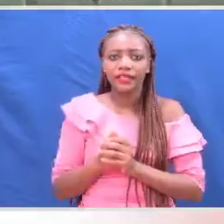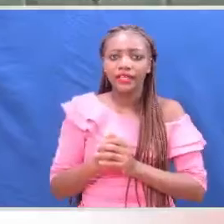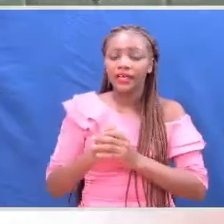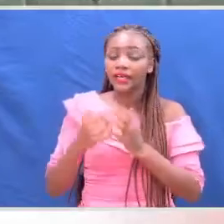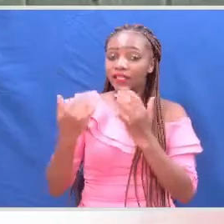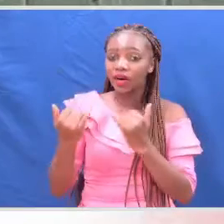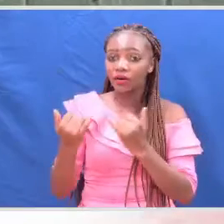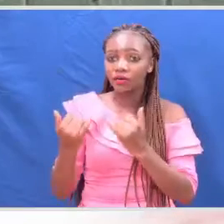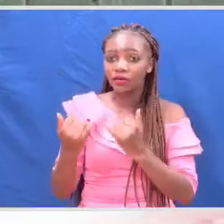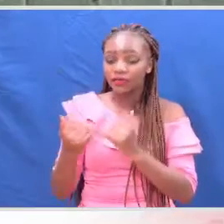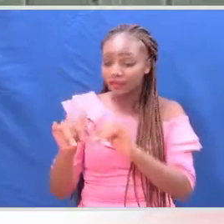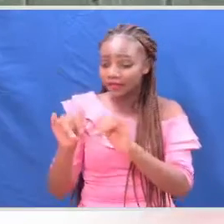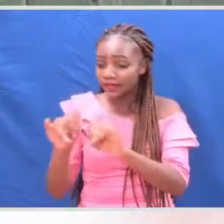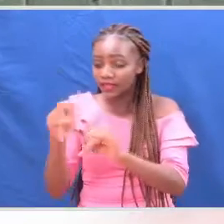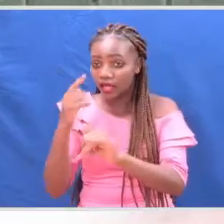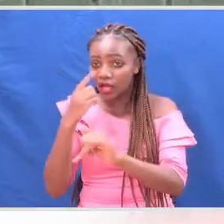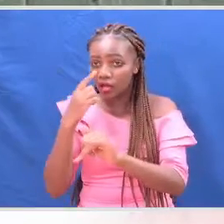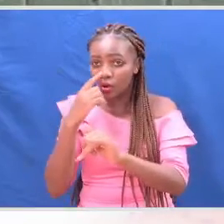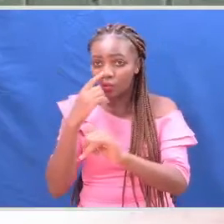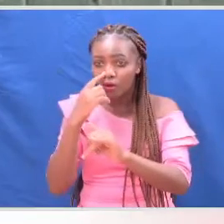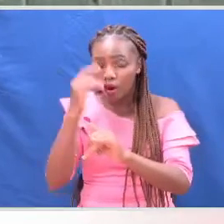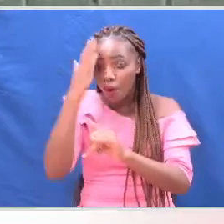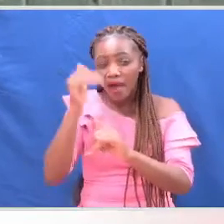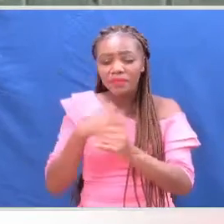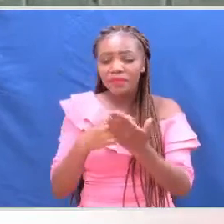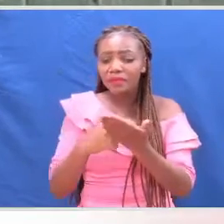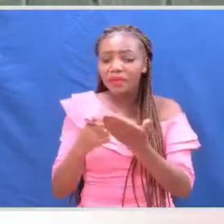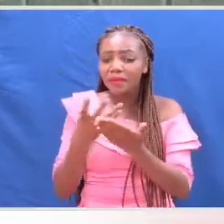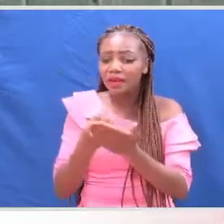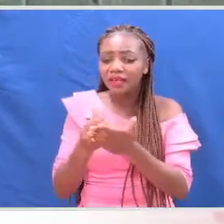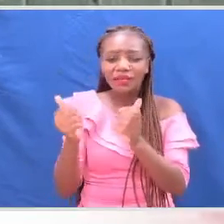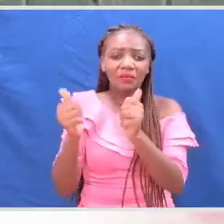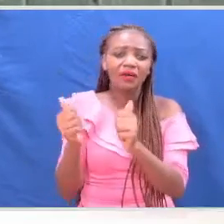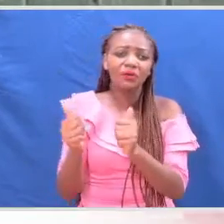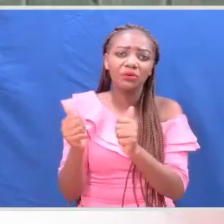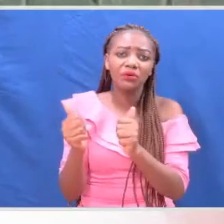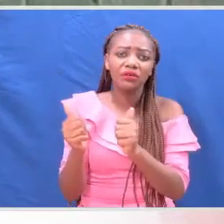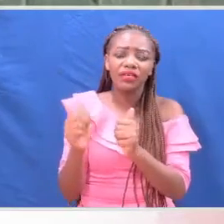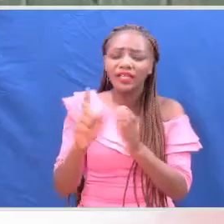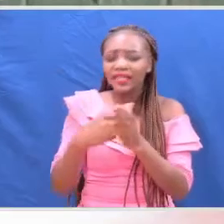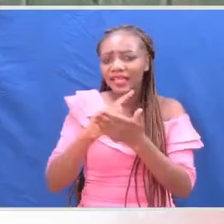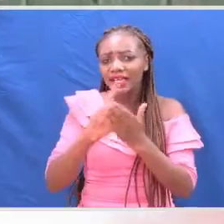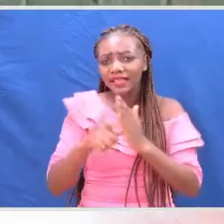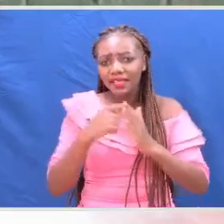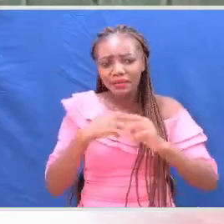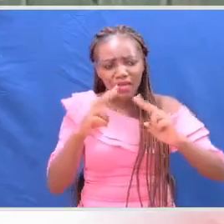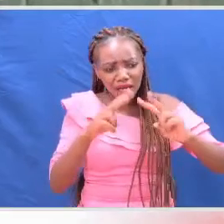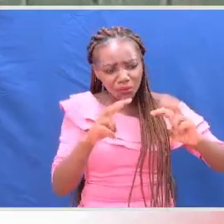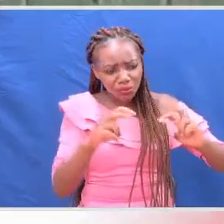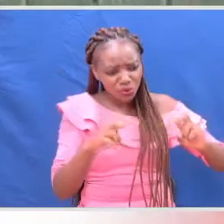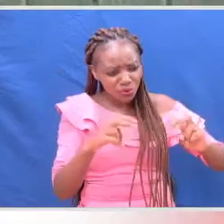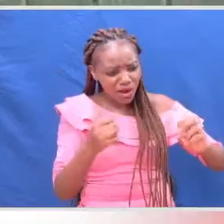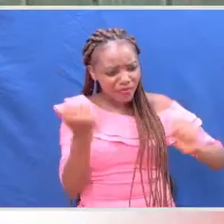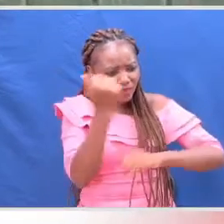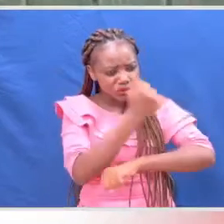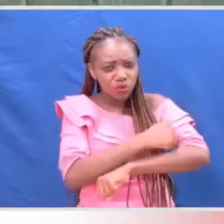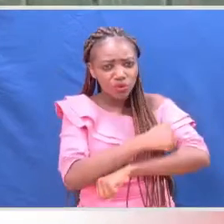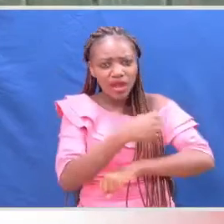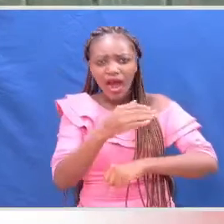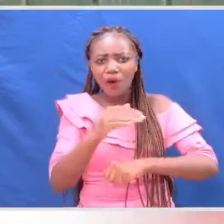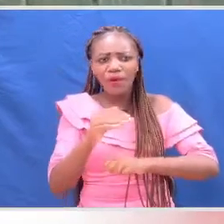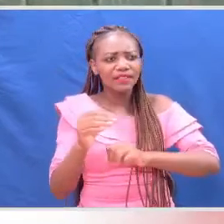wakakaa kwa nyumba, ndio nilishindwa na kulipa school fees, nikaweka kwa nyumba. Kutoka hapo nikaanza kuwatafutia shule, nikaenda